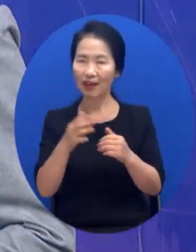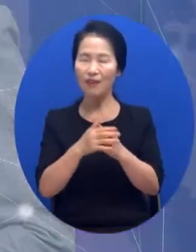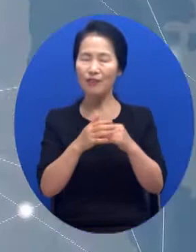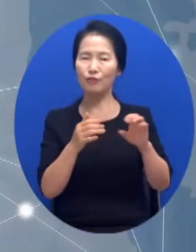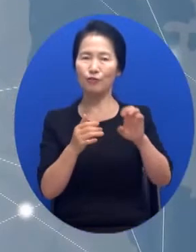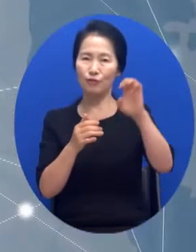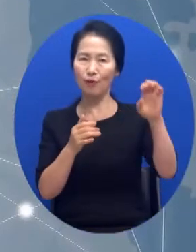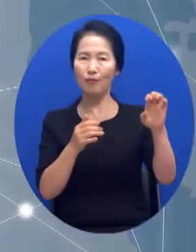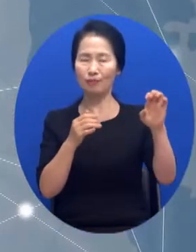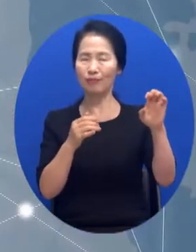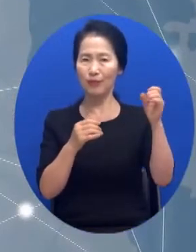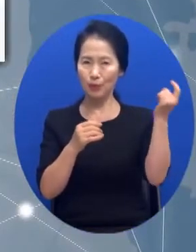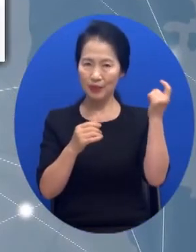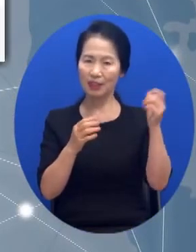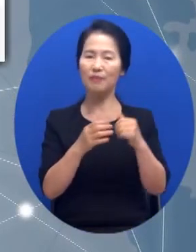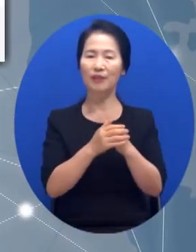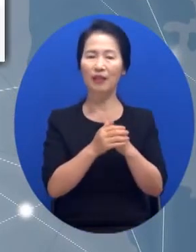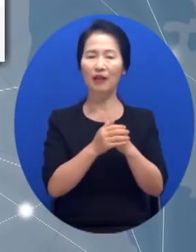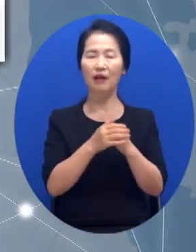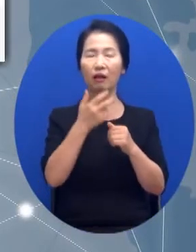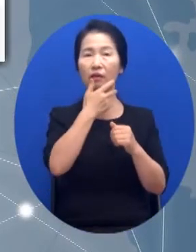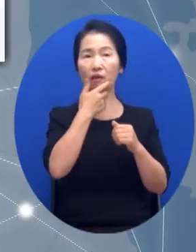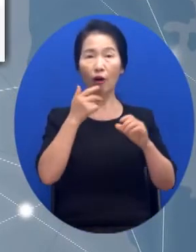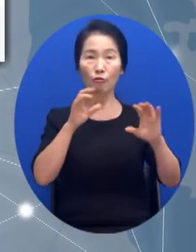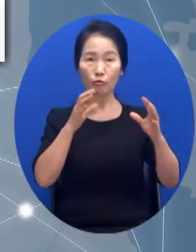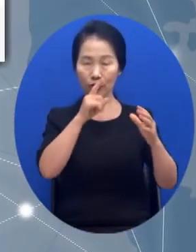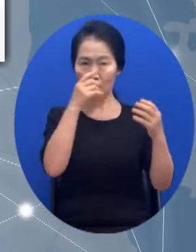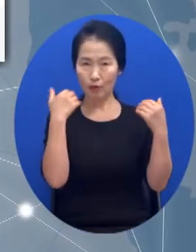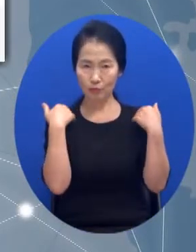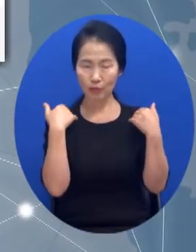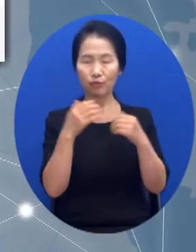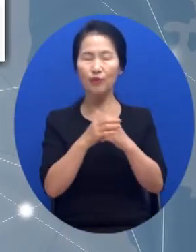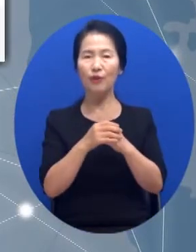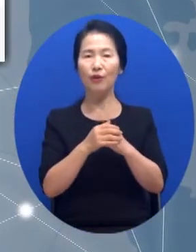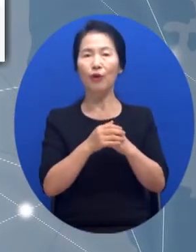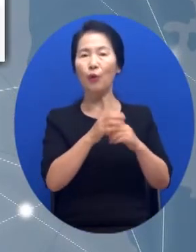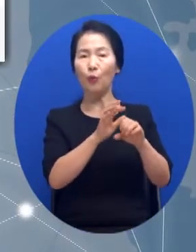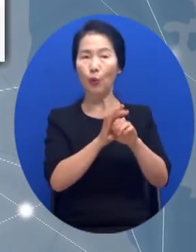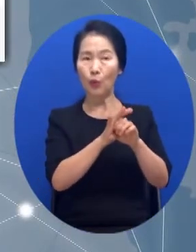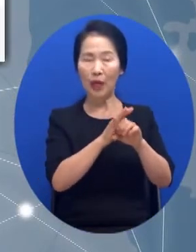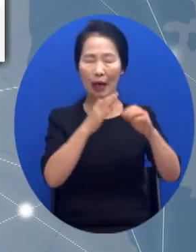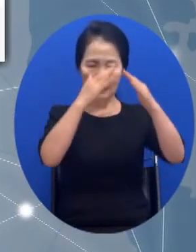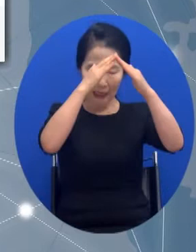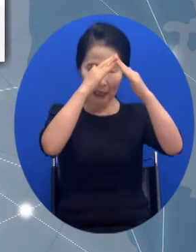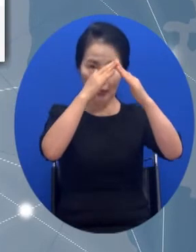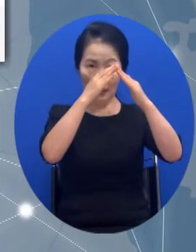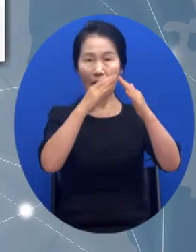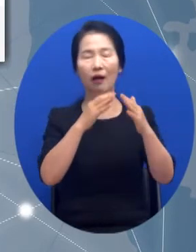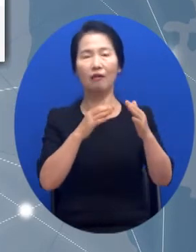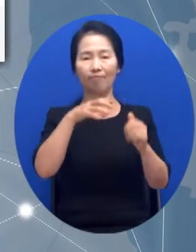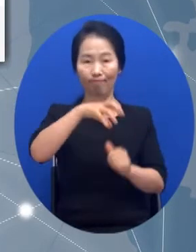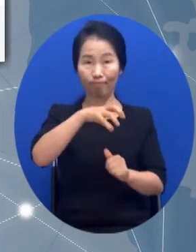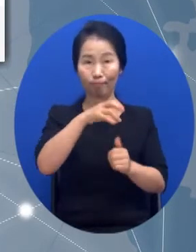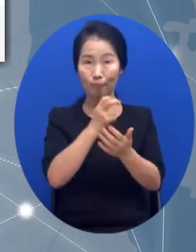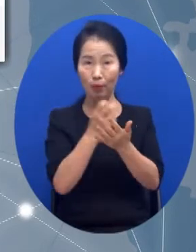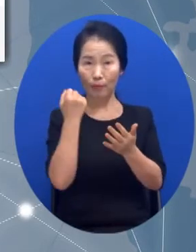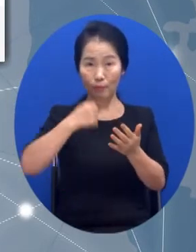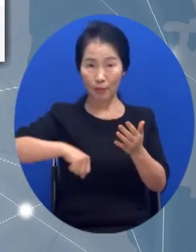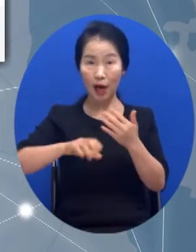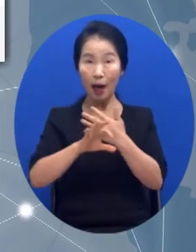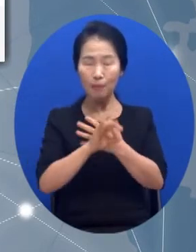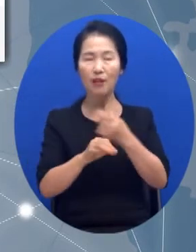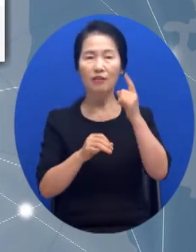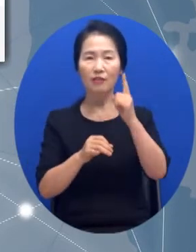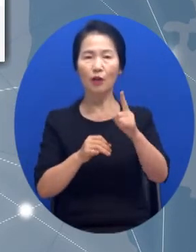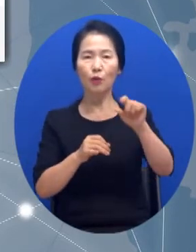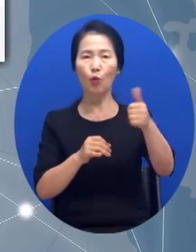소식입니다. 영국 정부가 코로나19 자가격리 규정을 위반할 경우 최대 벌금 1,500만